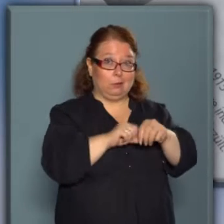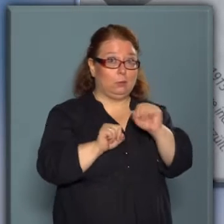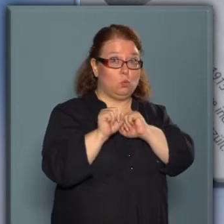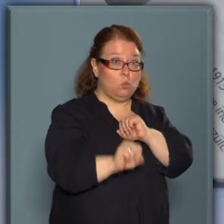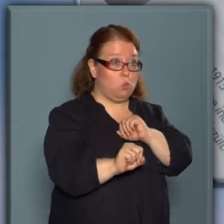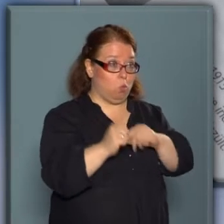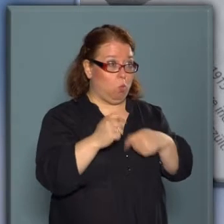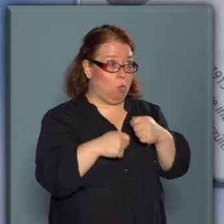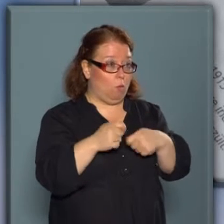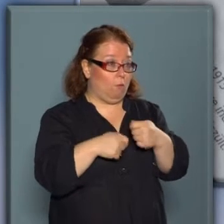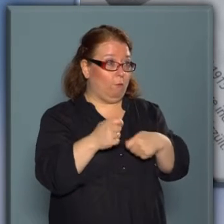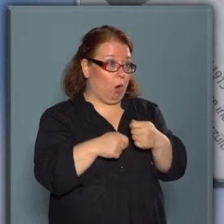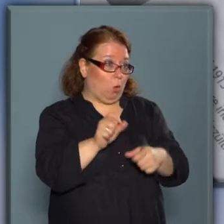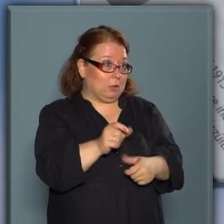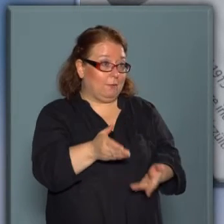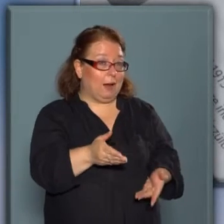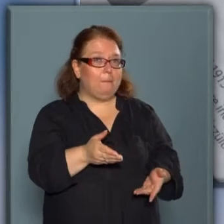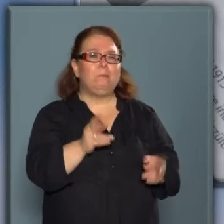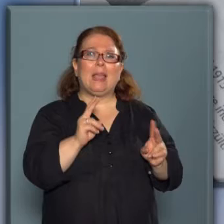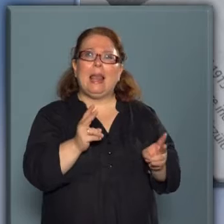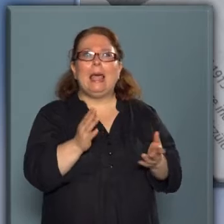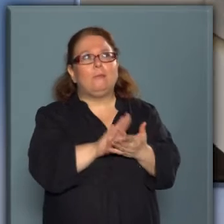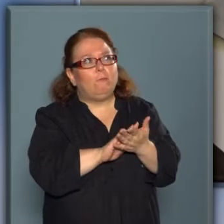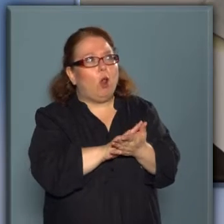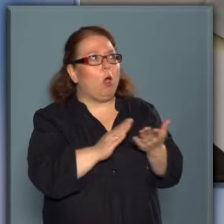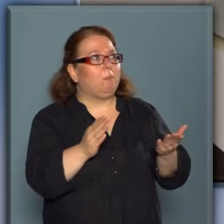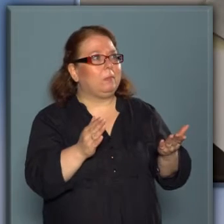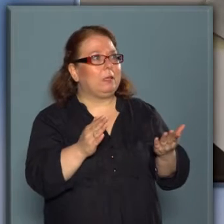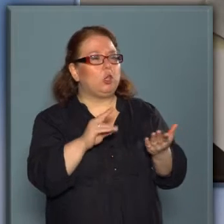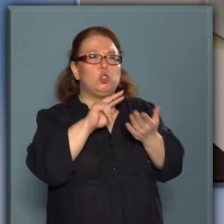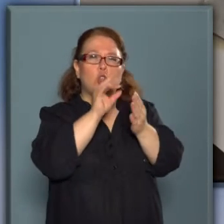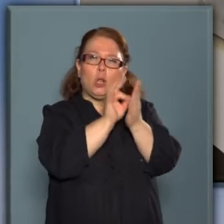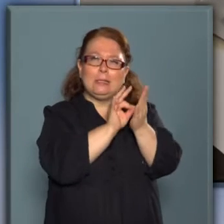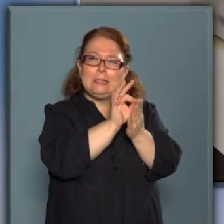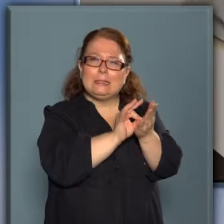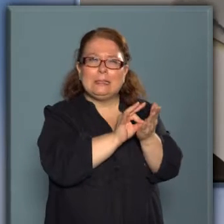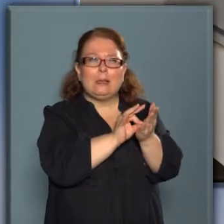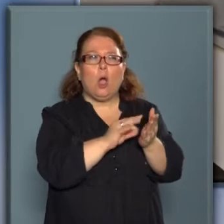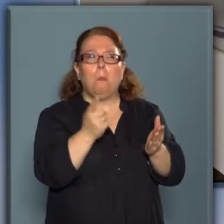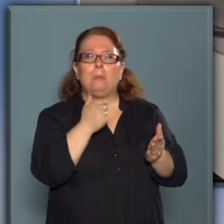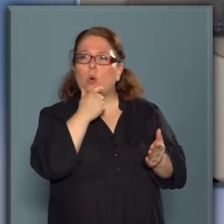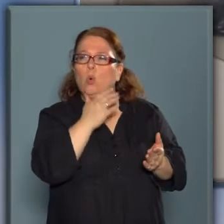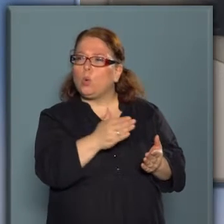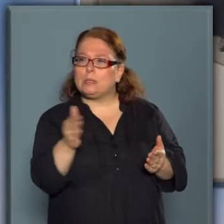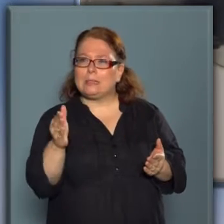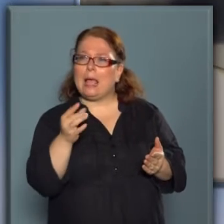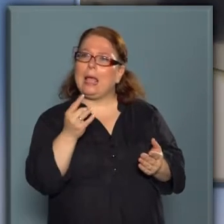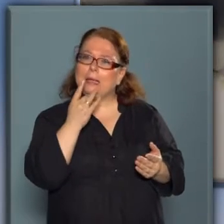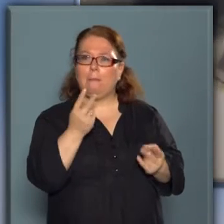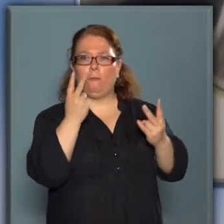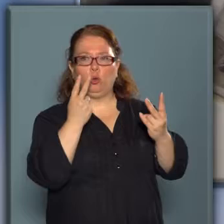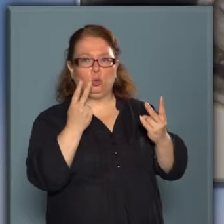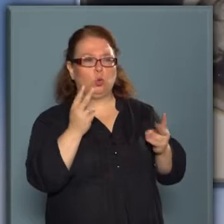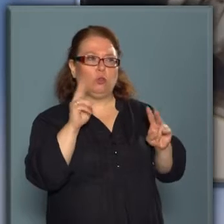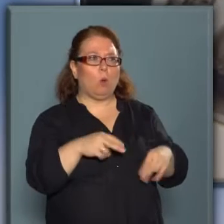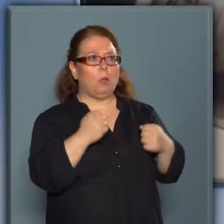idejükben folytatják ezt a tevékenységet. Lehet valamiféle statisztikát vonni, hogy mi az a korosztály, akinek igazán fontos, és